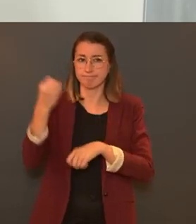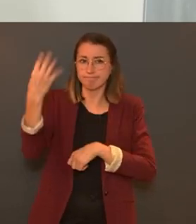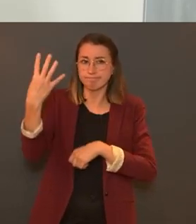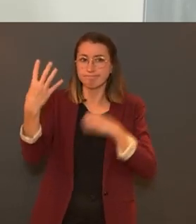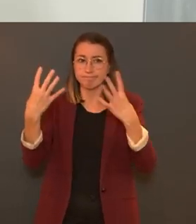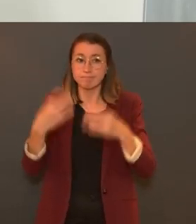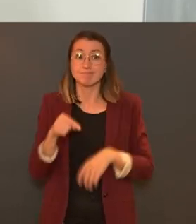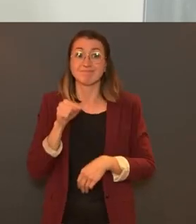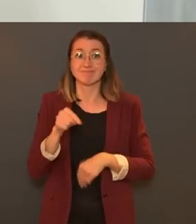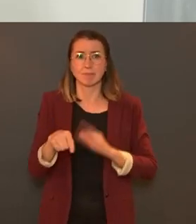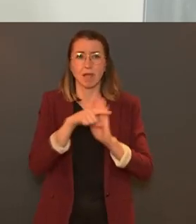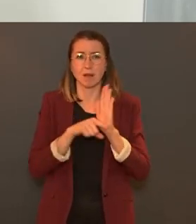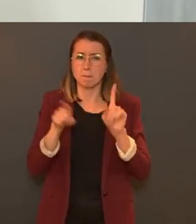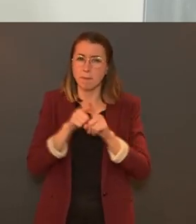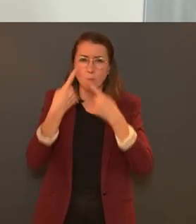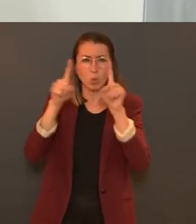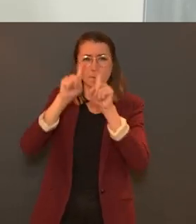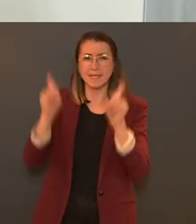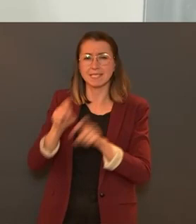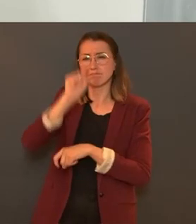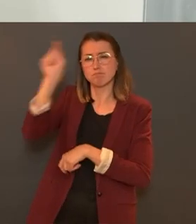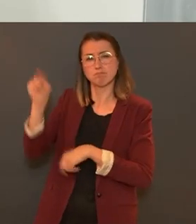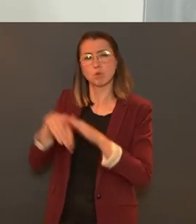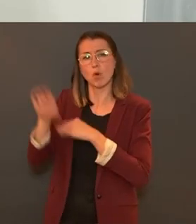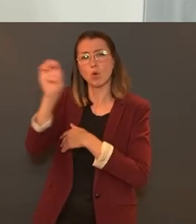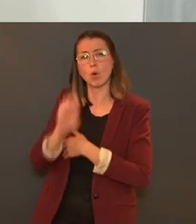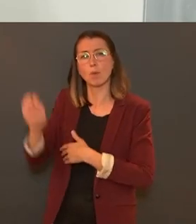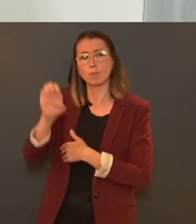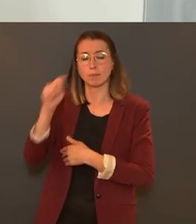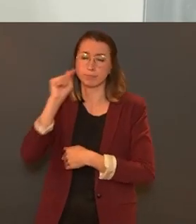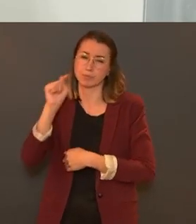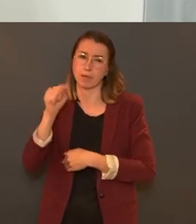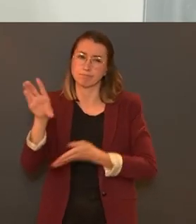les obligations de test et de quarantaine s'adapteront également.